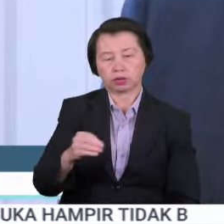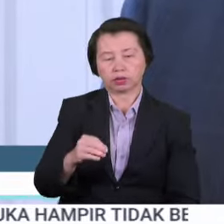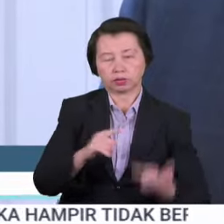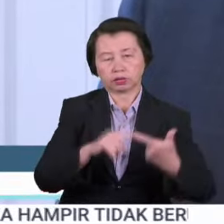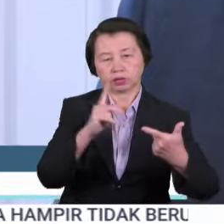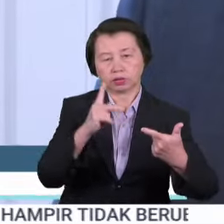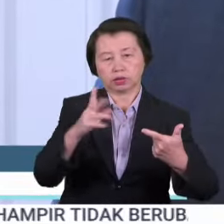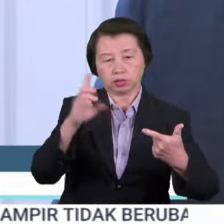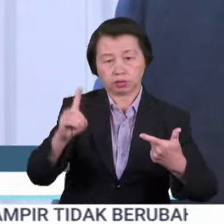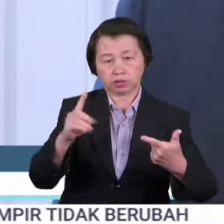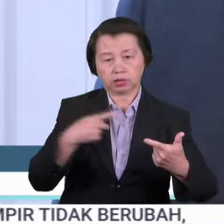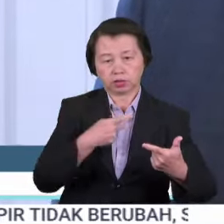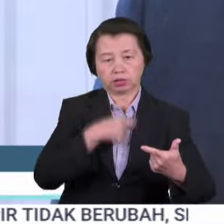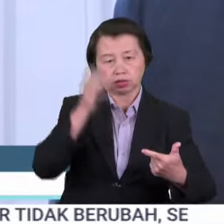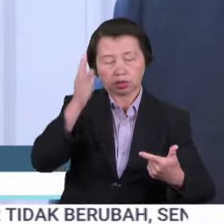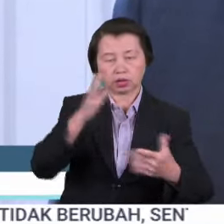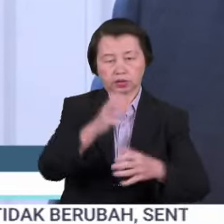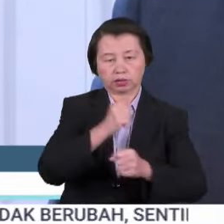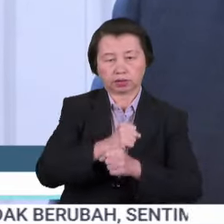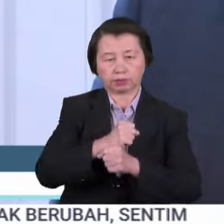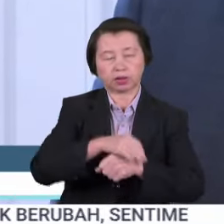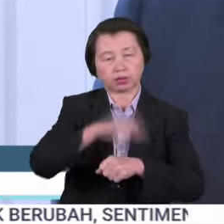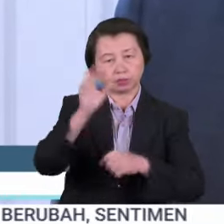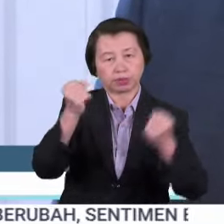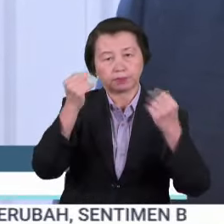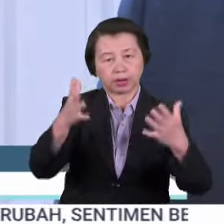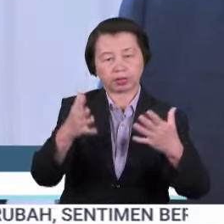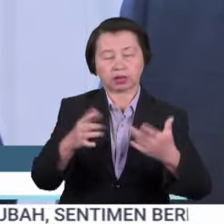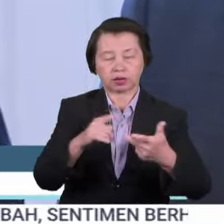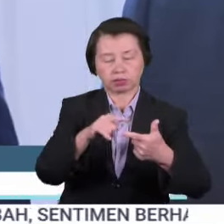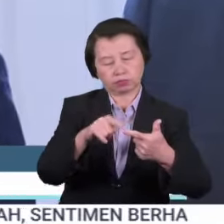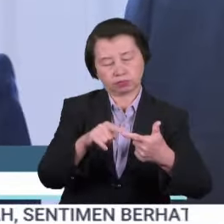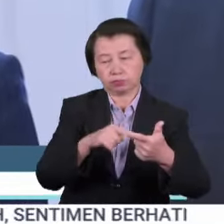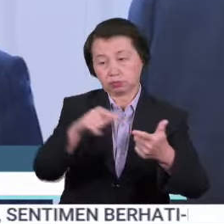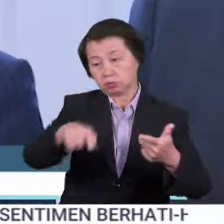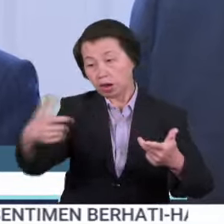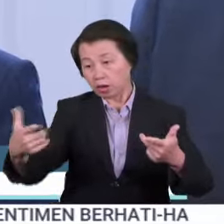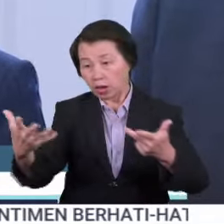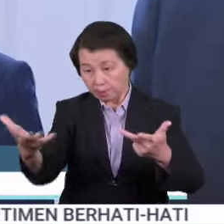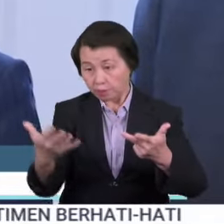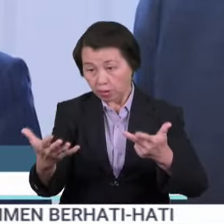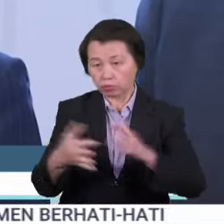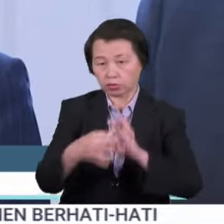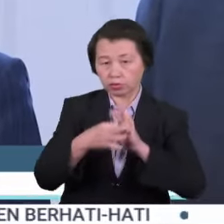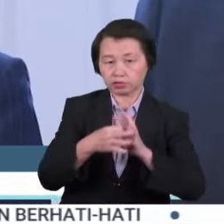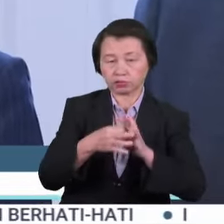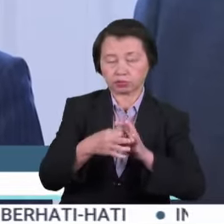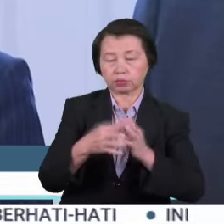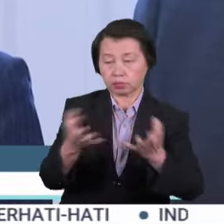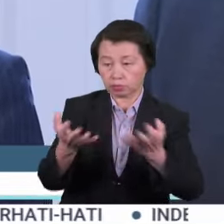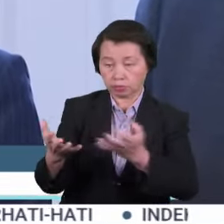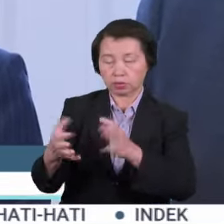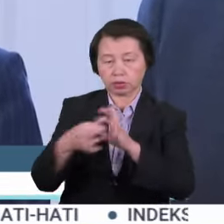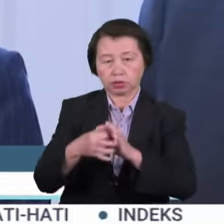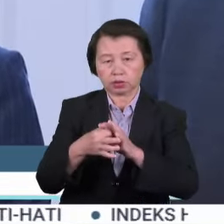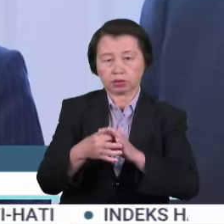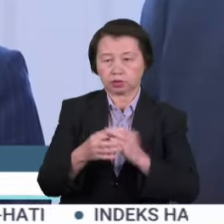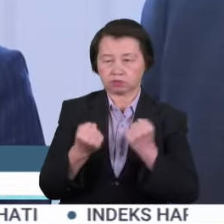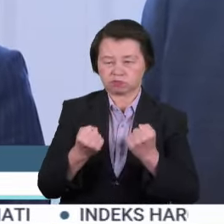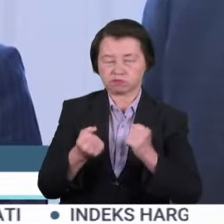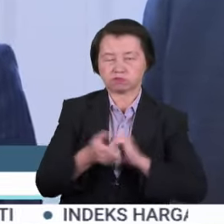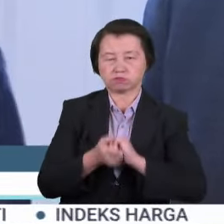Digital, kita akan dapat lebih banyak pihak yang ingin mewujudkan kerjasama yang erat, yang